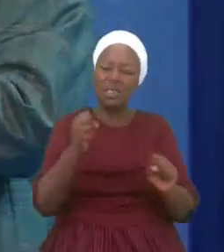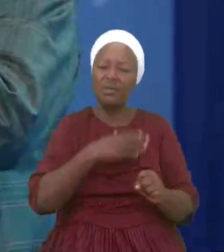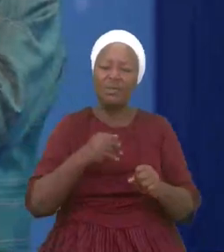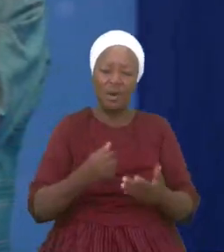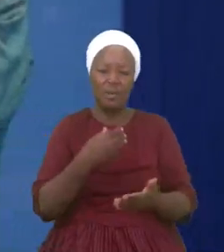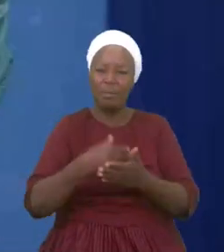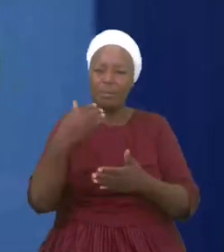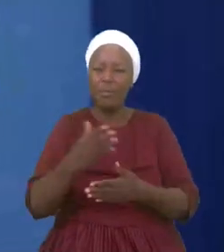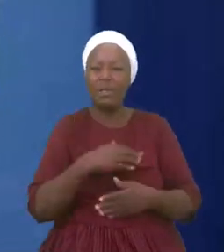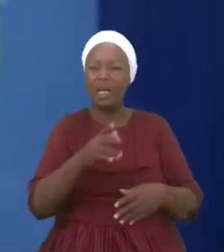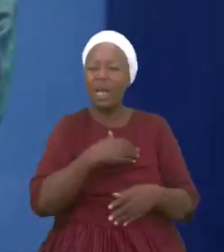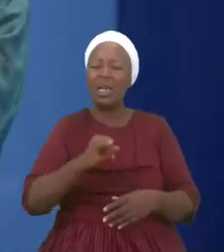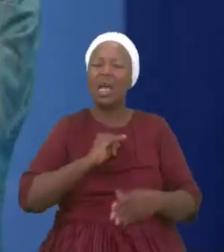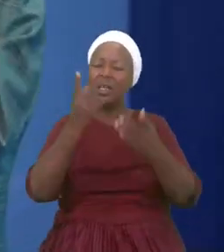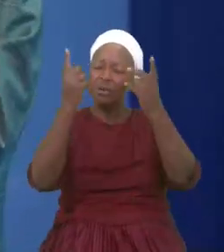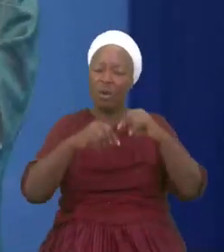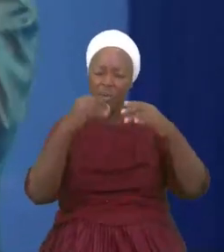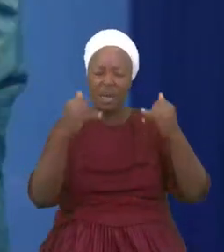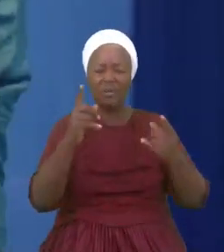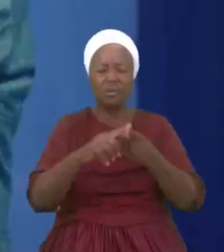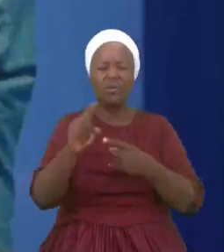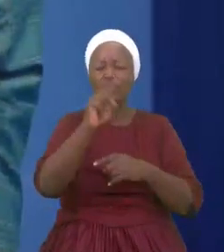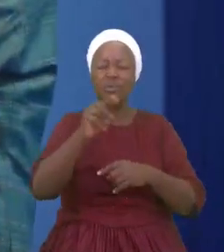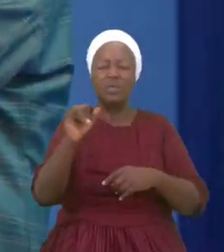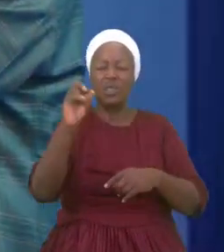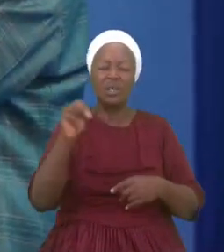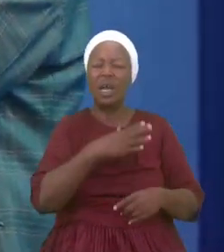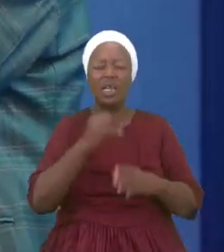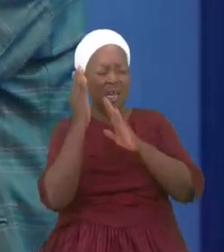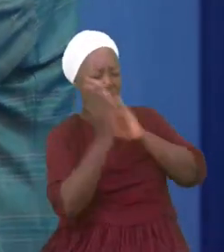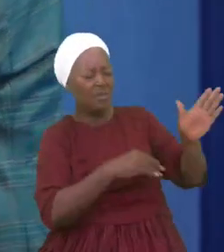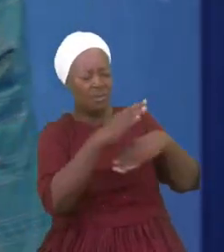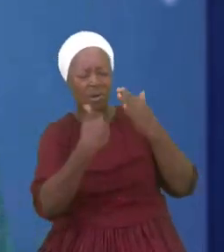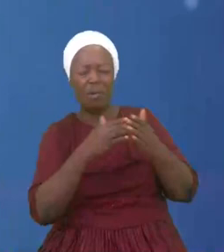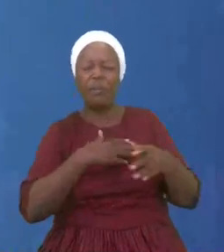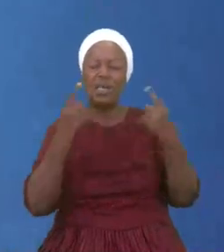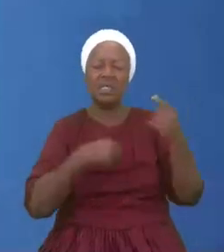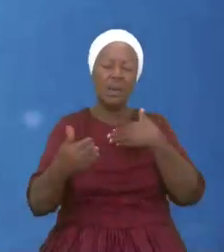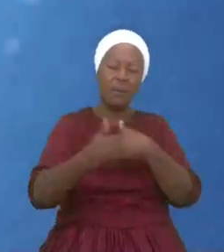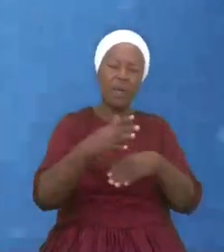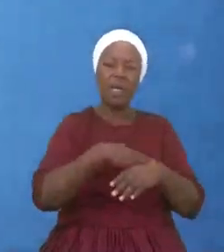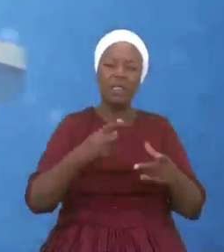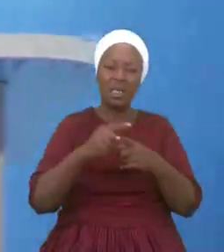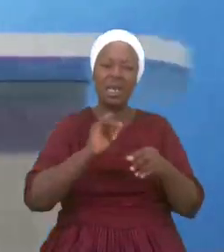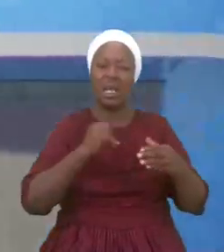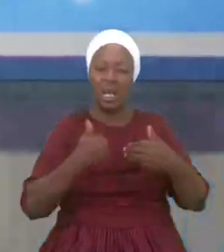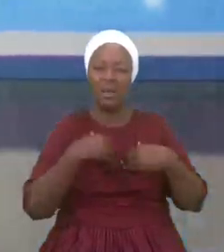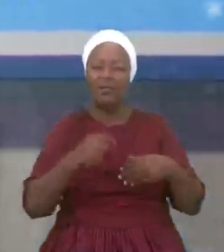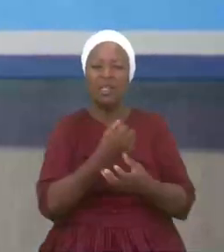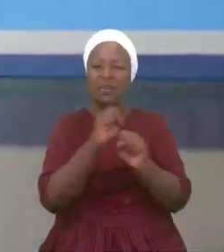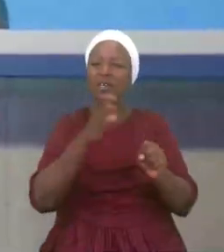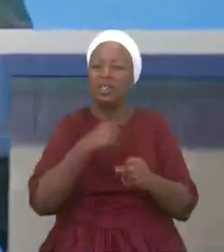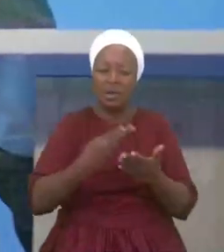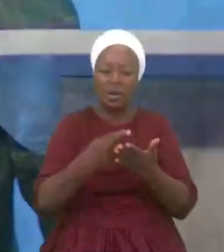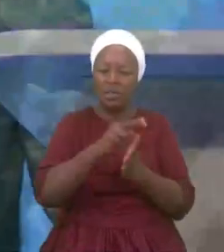pas donné et que mon âme soit racheté et à qui acquise et je viens maintenant à Sion j'abandonne